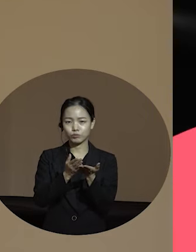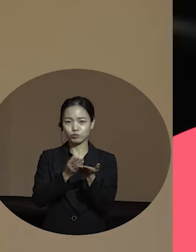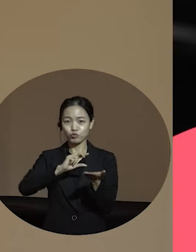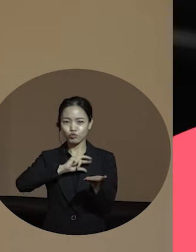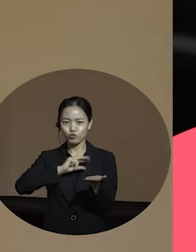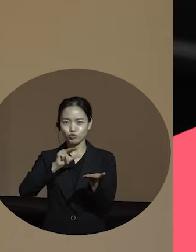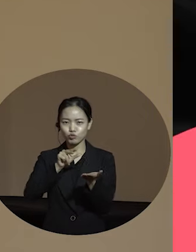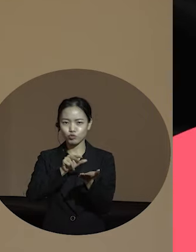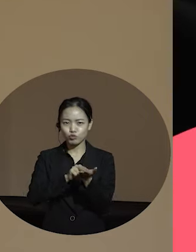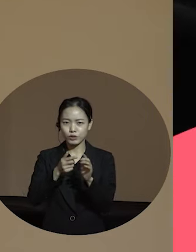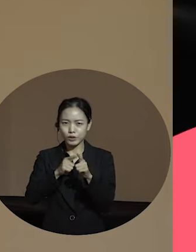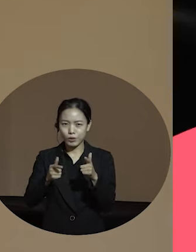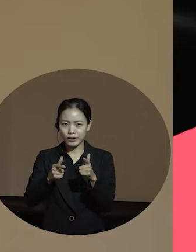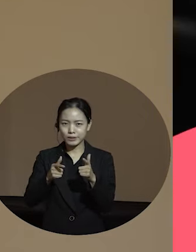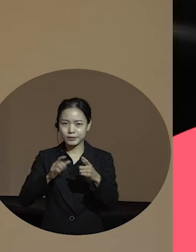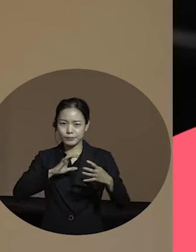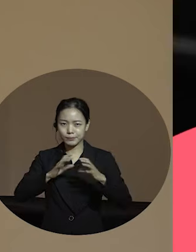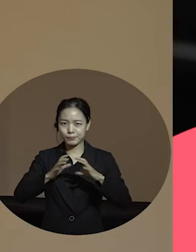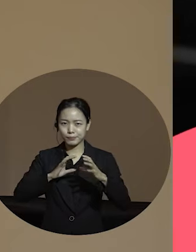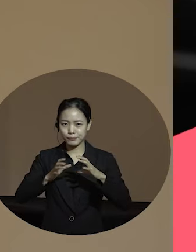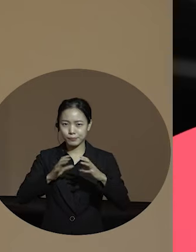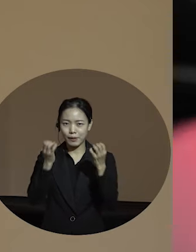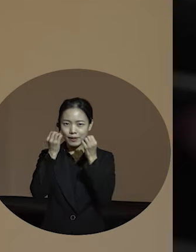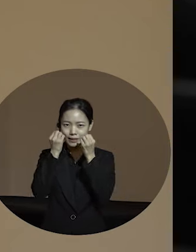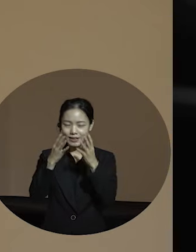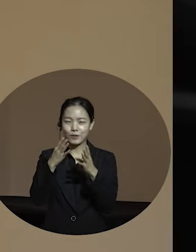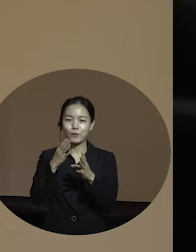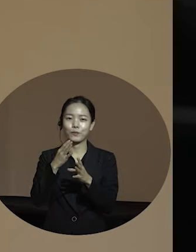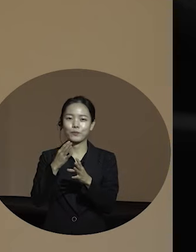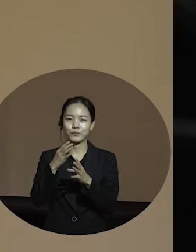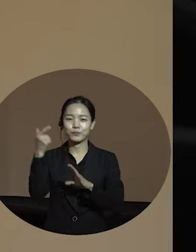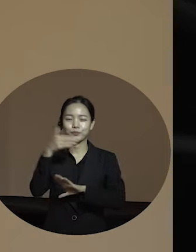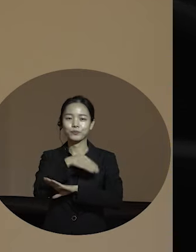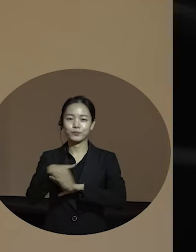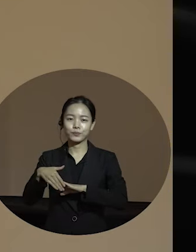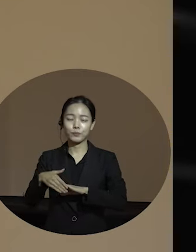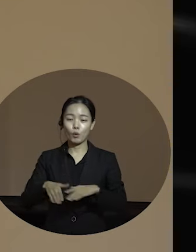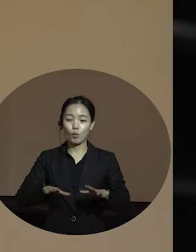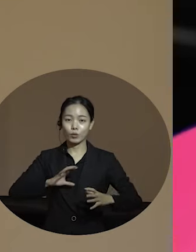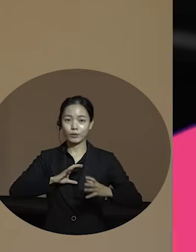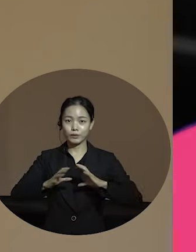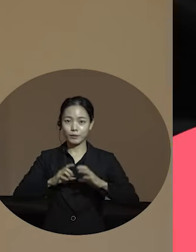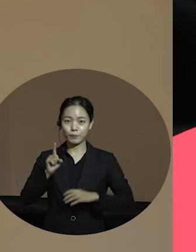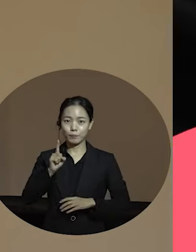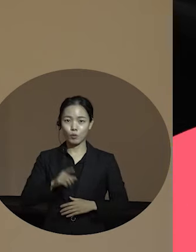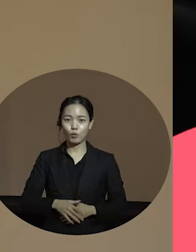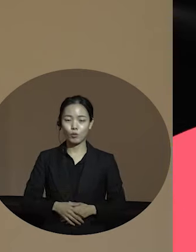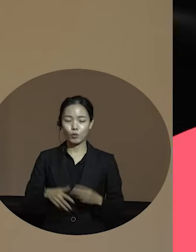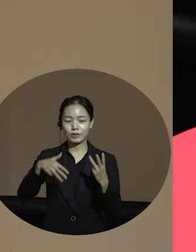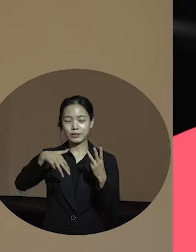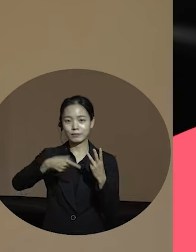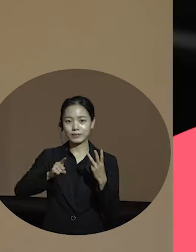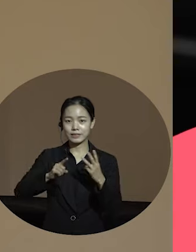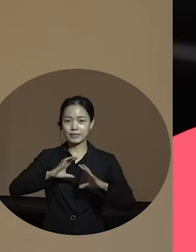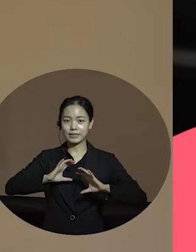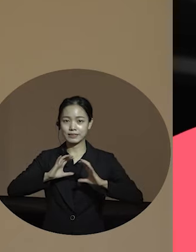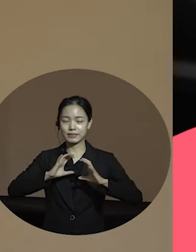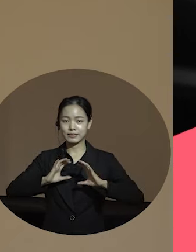새로운 국제 어젠다가 만들어진 것입니다. 이번 포럼은 제3차 세계대회